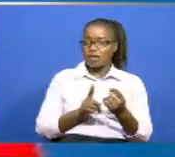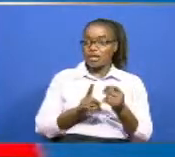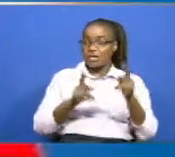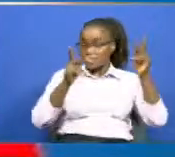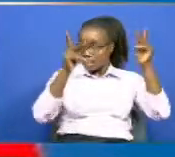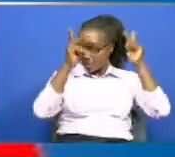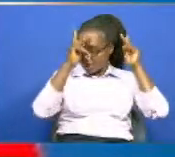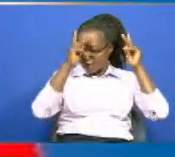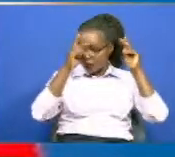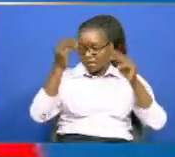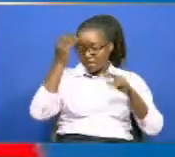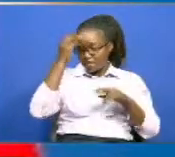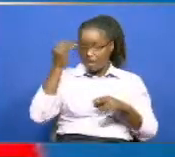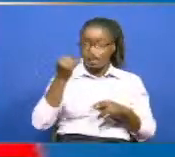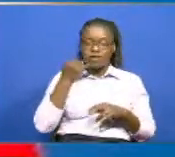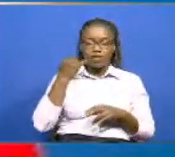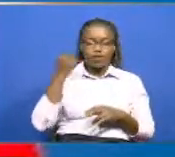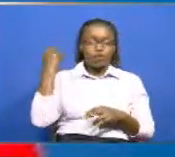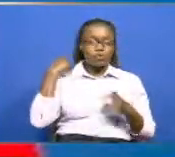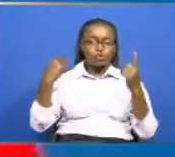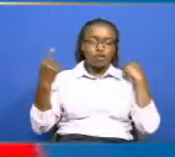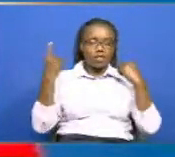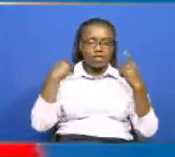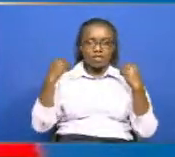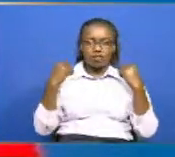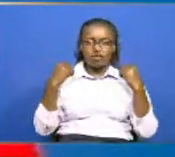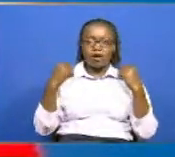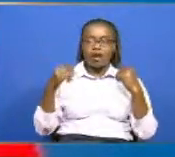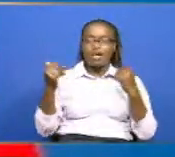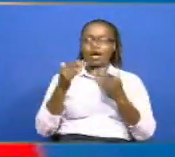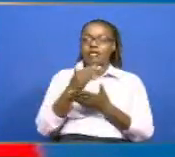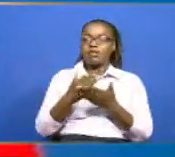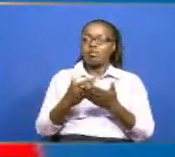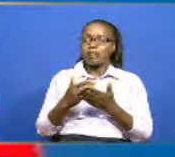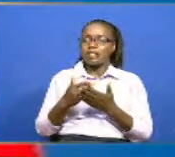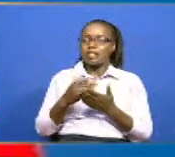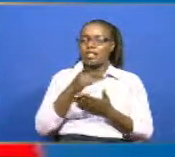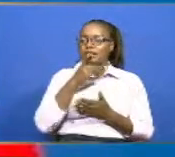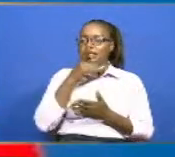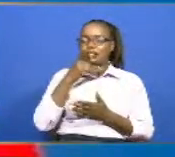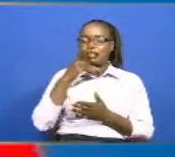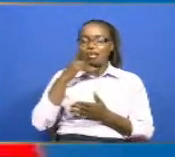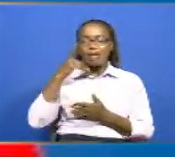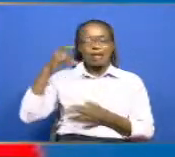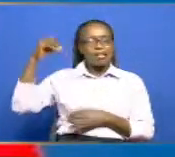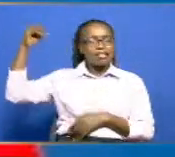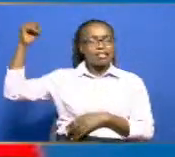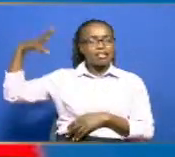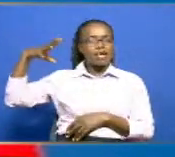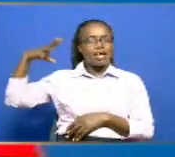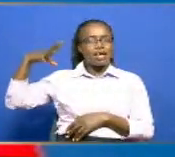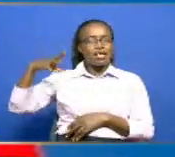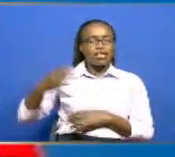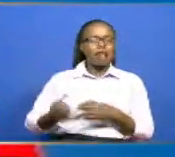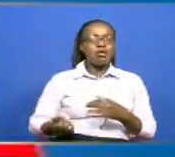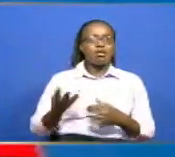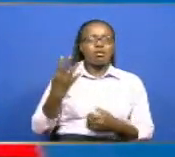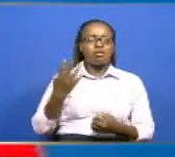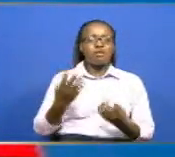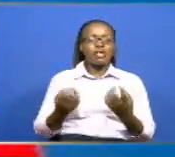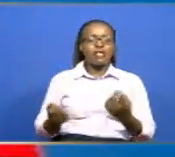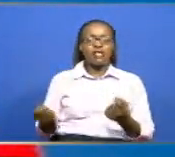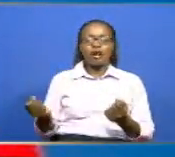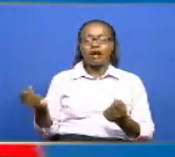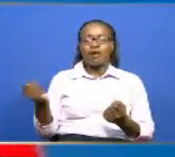Kakamega, Kitale, Nakuru, Kericho. Maeneo mengine ya nchi yatakuwa na hali ya vipindi vya jua kama vile maeneo ya Mandera, Garissa, Wajia